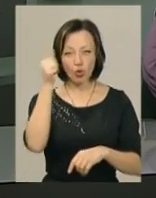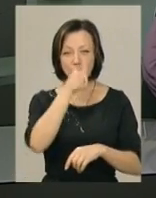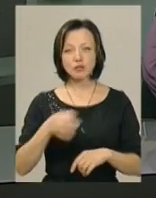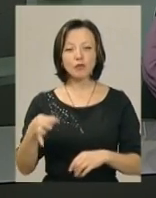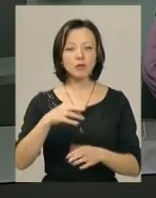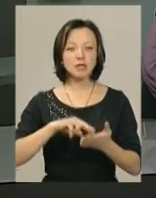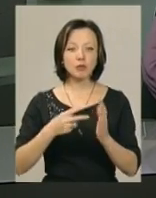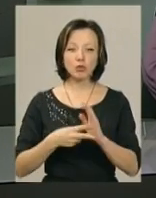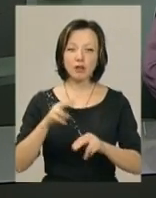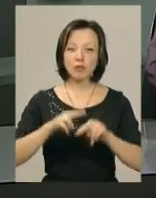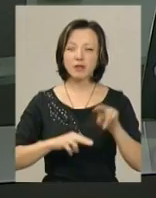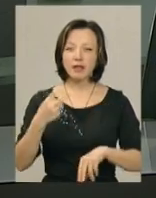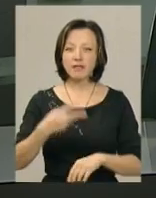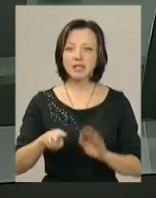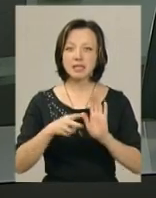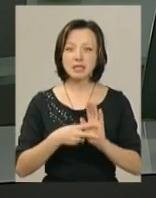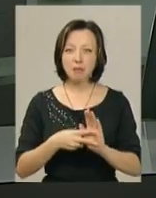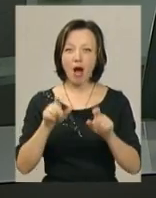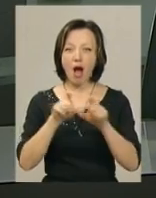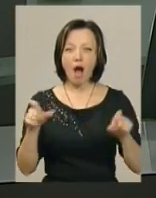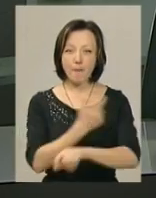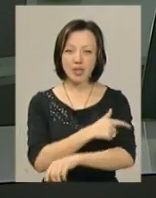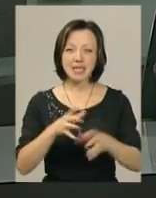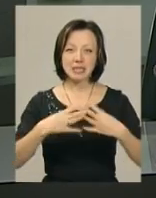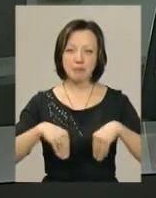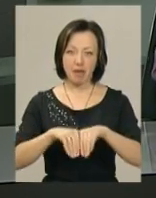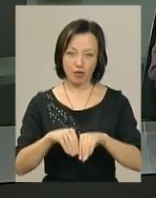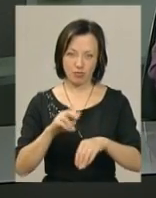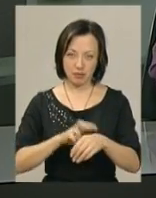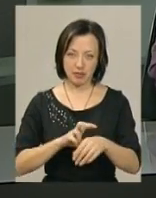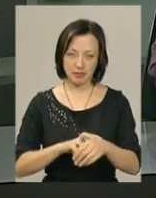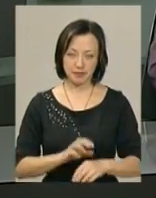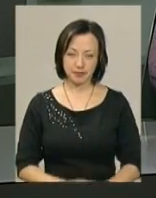області запланували будівництво 27 амбулаторій сімейної медицини.